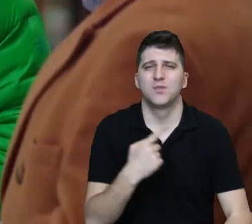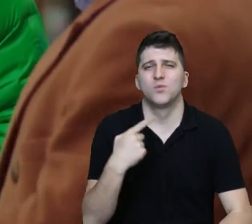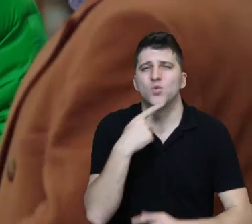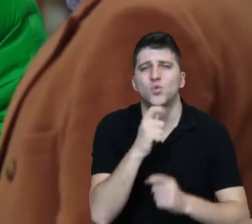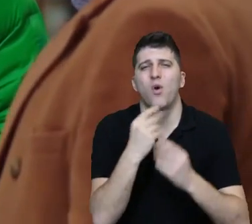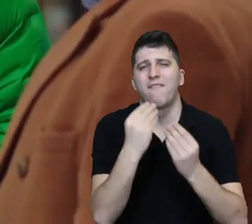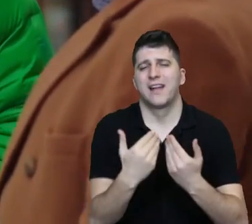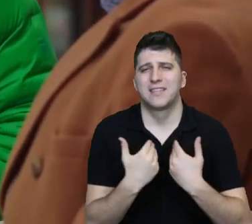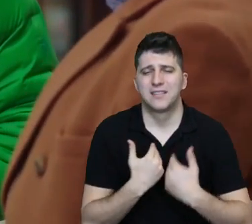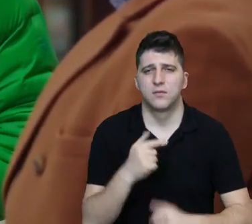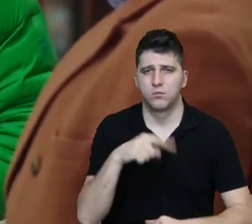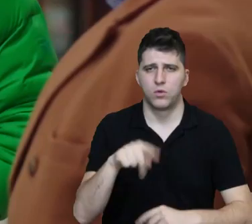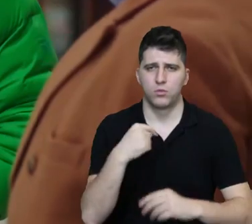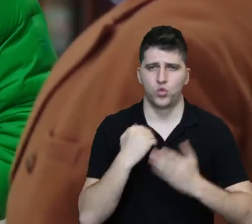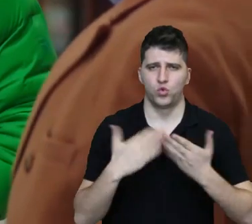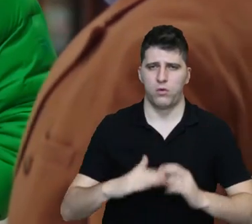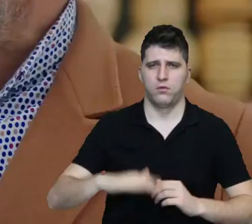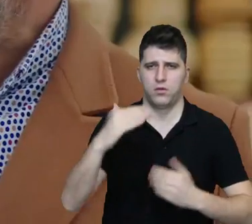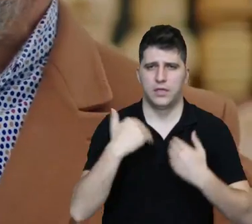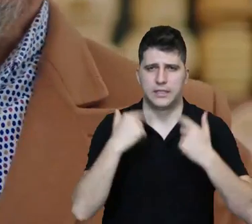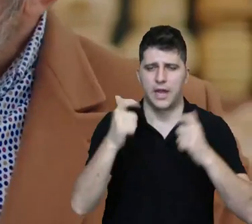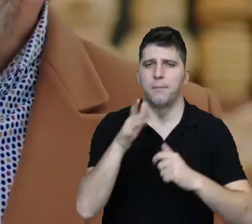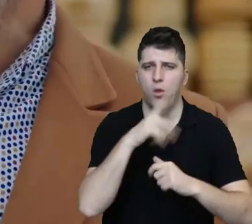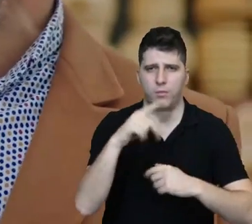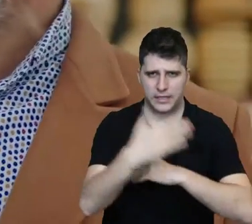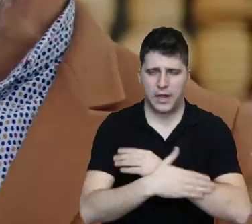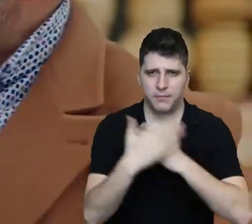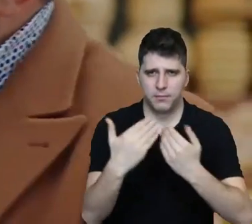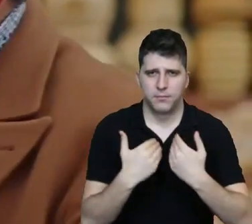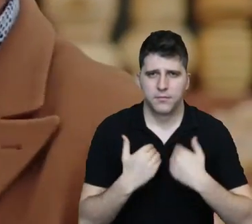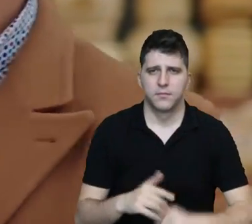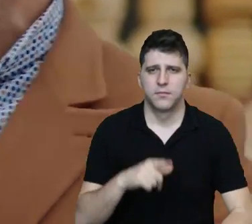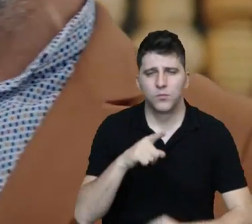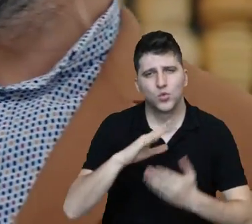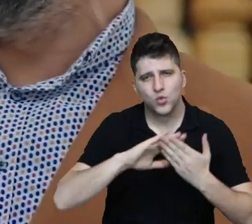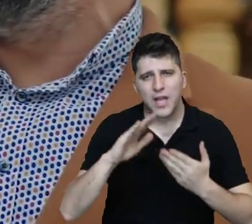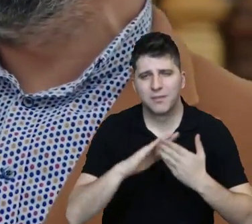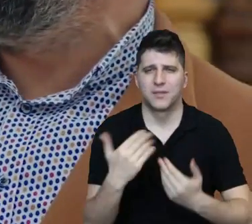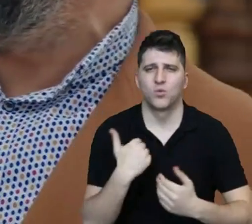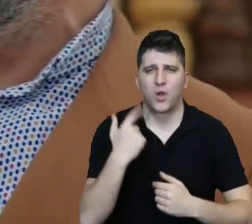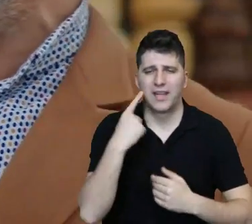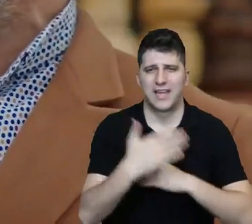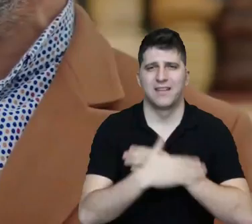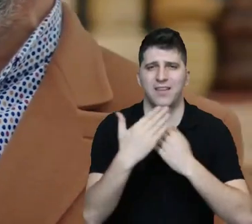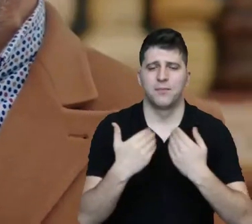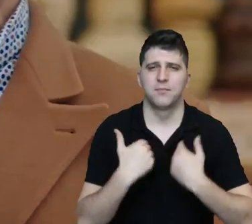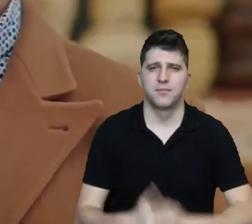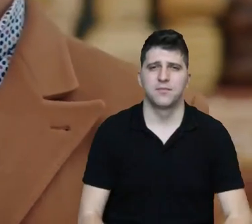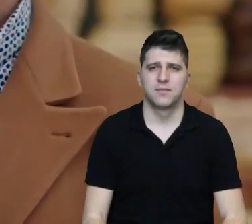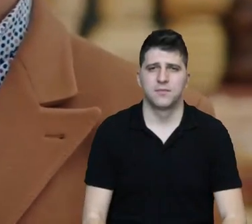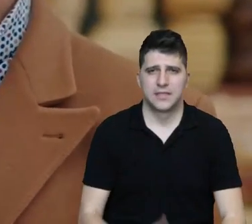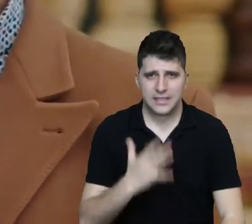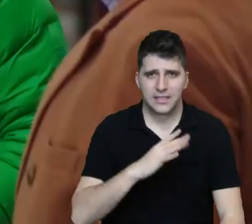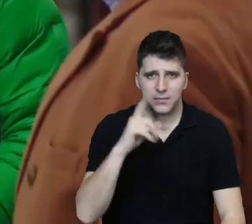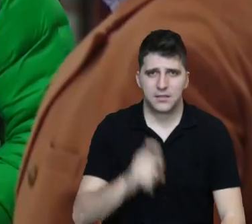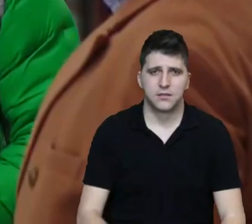karşıya kaldınız. Ben buranın yerlisiyim. Benim de bildiğim mekanlar var. Yardımcı olayım. En azından bunu telafi etmek manasında bir şeyler yapalım size ya.